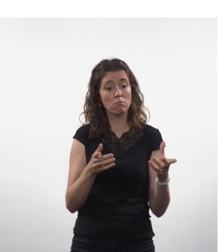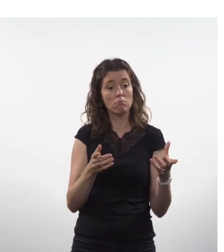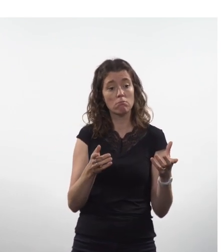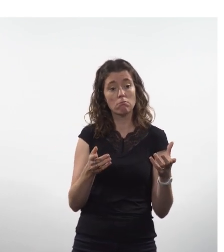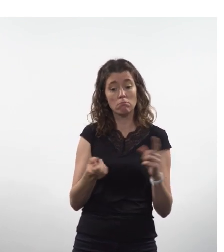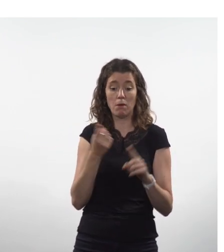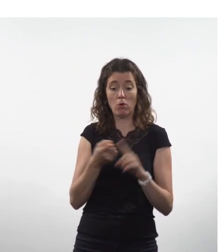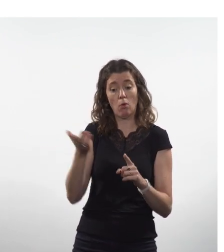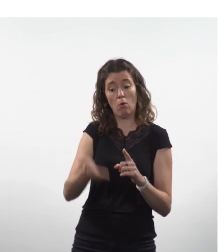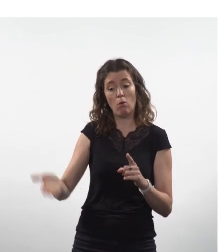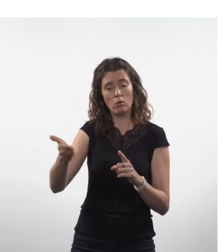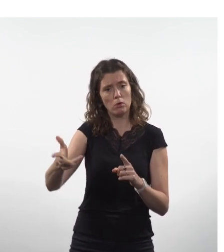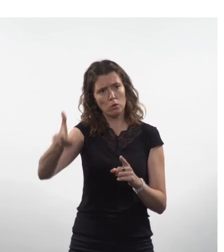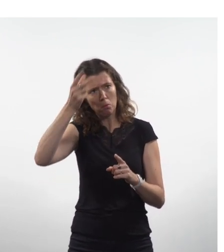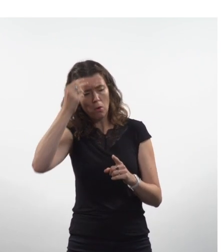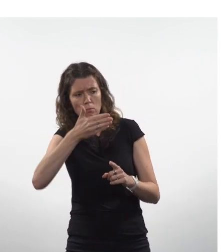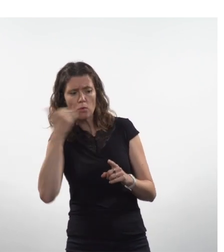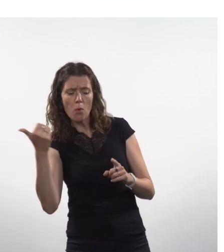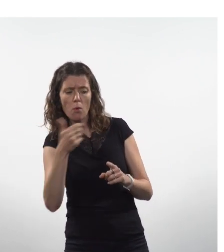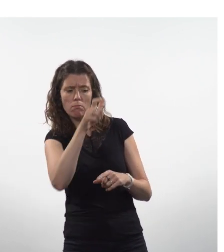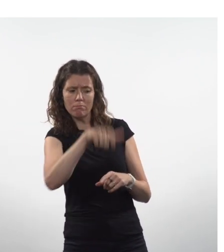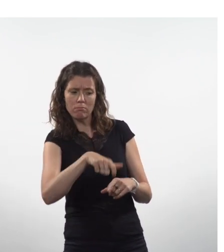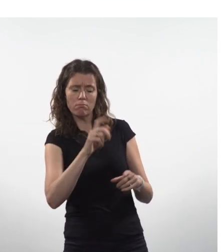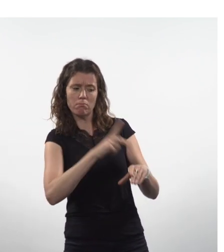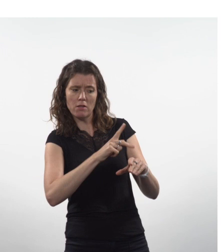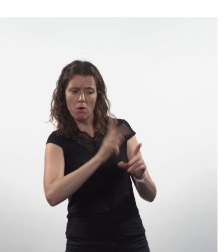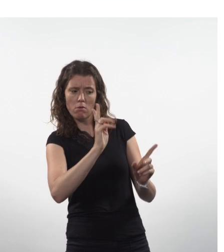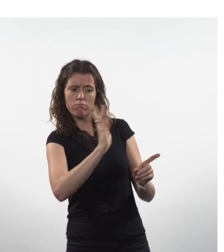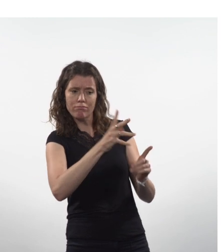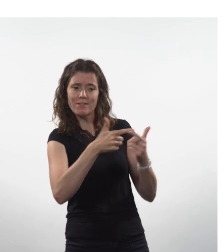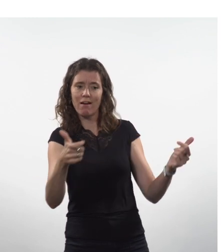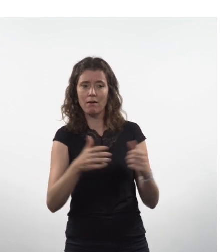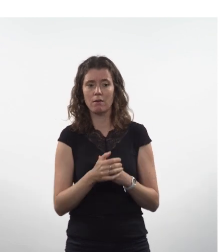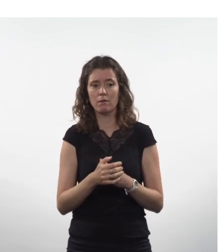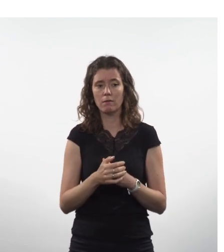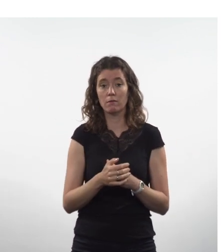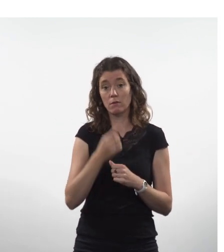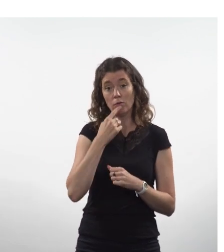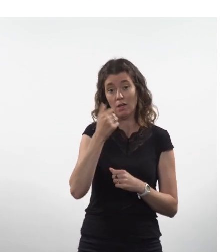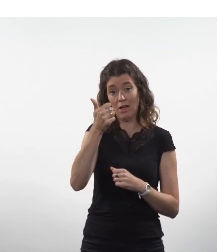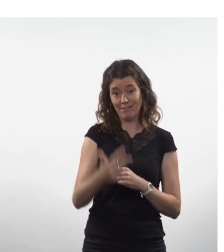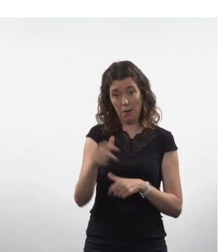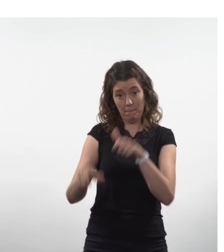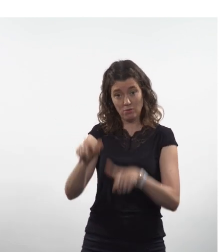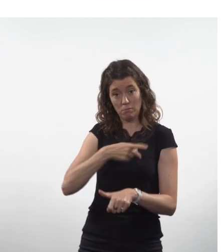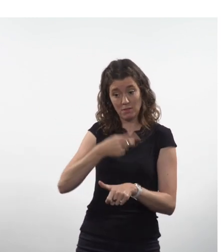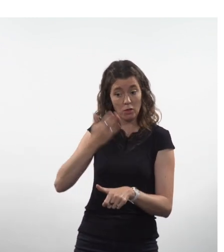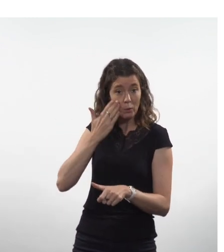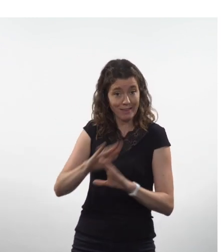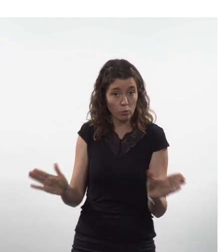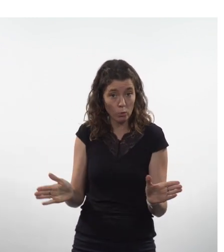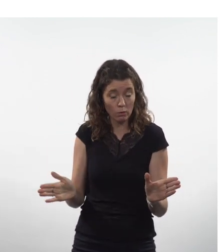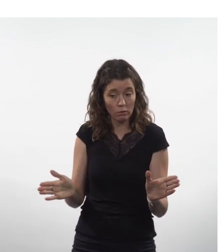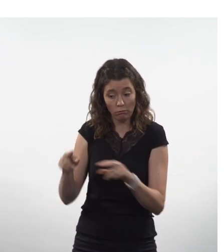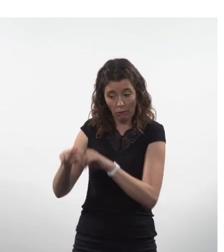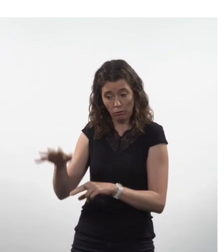pour moi mieux comprendre les patients, tout ça. Et donc, ça veut dire qu'on n'a qu'un tiers des médecins connaissent ces unités. Ils